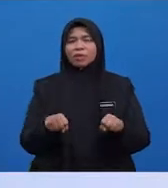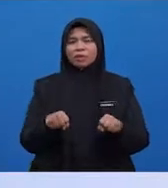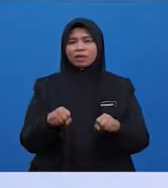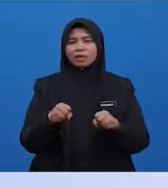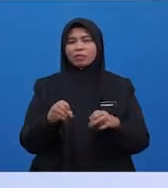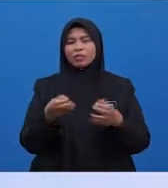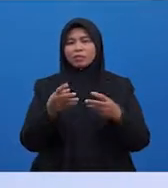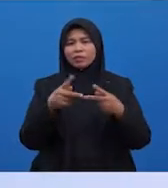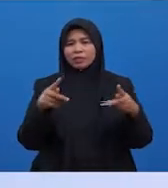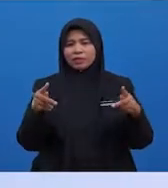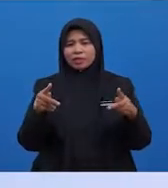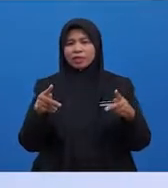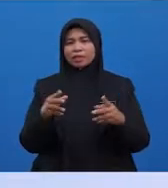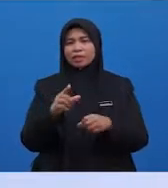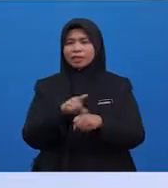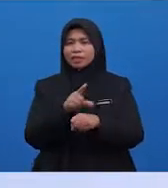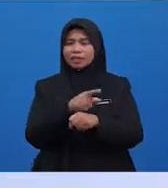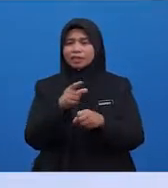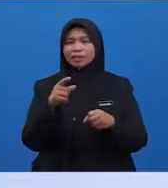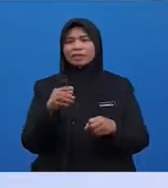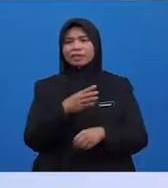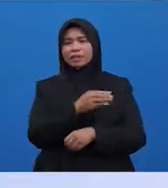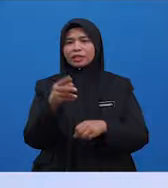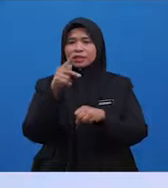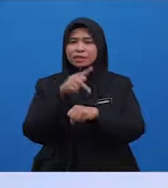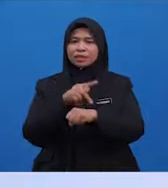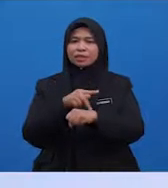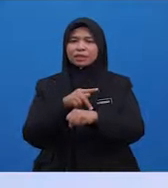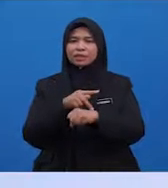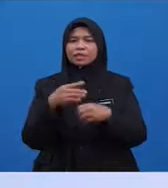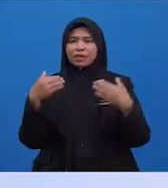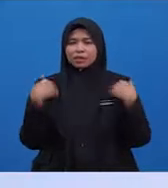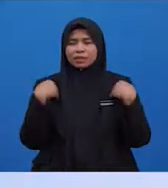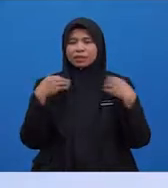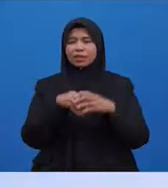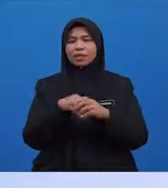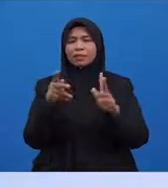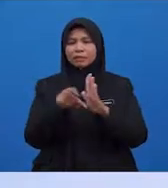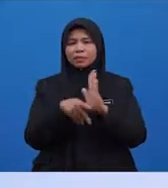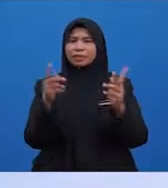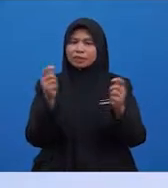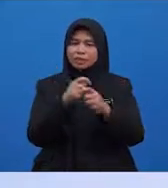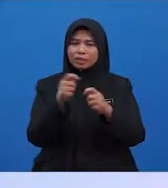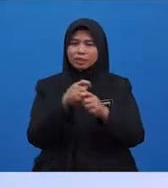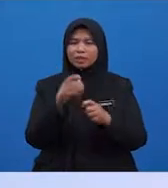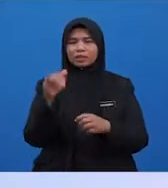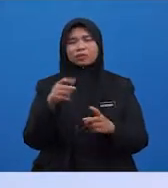menganalisi pelbagai situasi latihan dan ketika berada dalam pertandingan